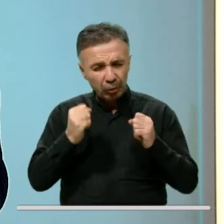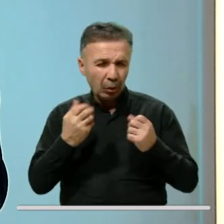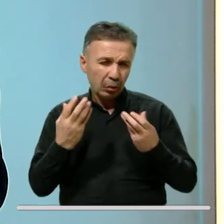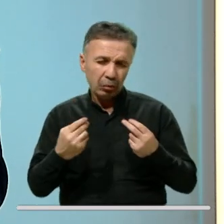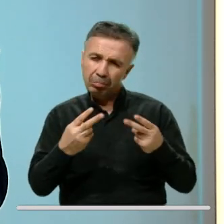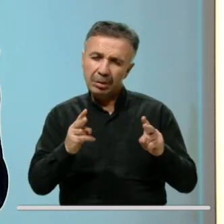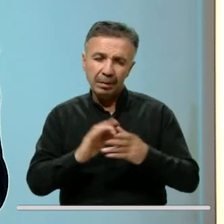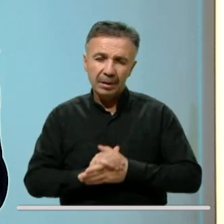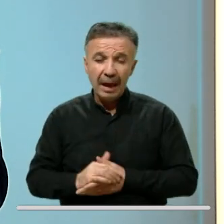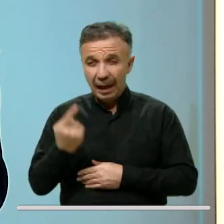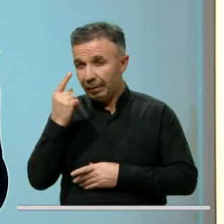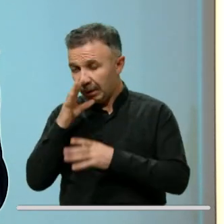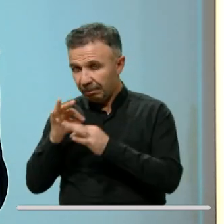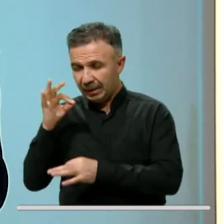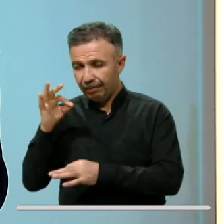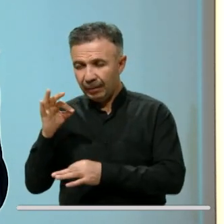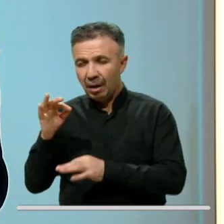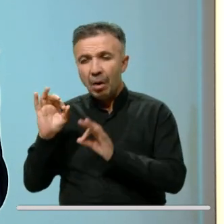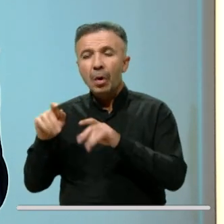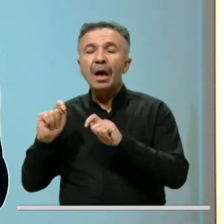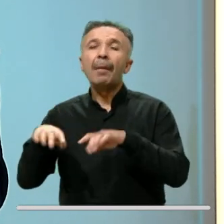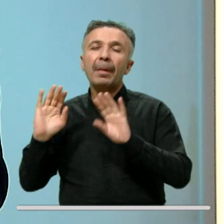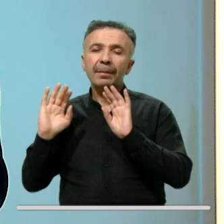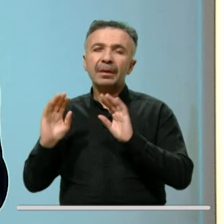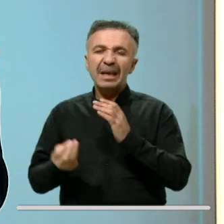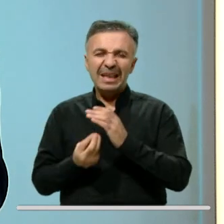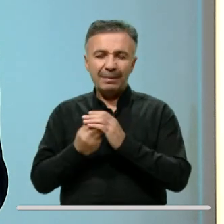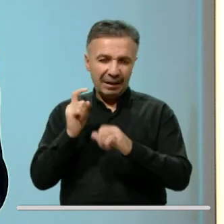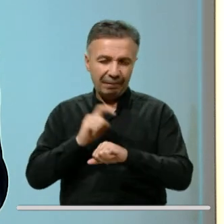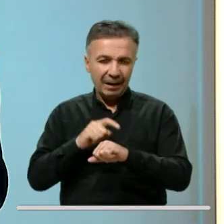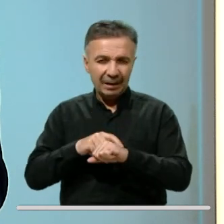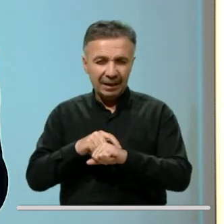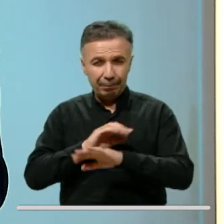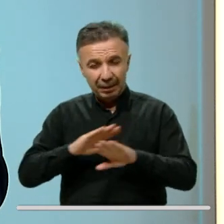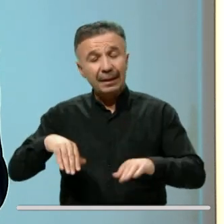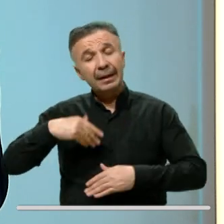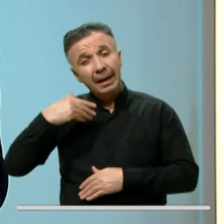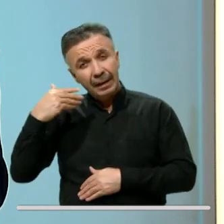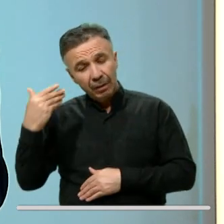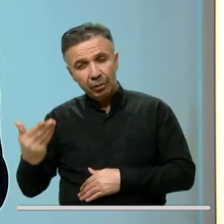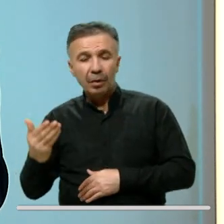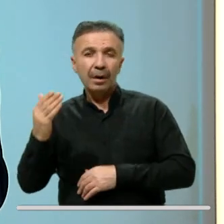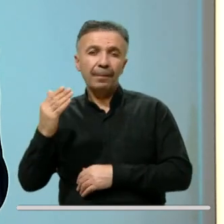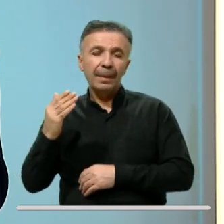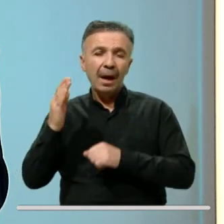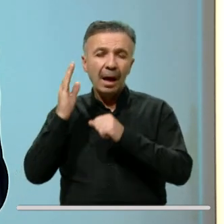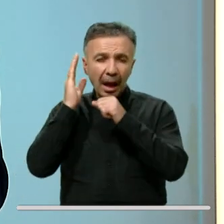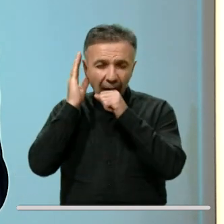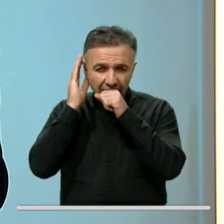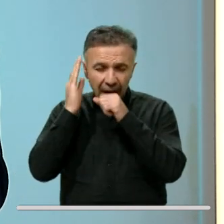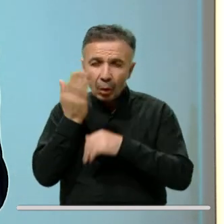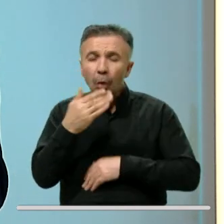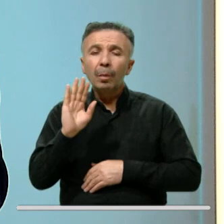kimse şayet böyle yapmayıp da imsak vakti geçtikten sonra ezan daha olmadı